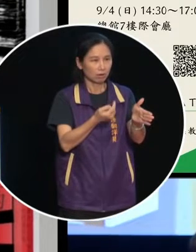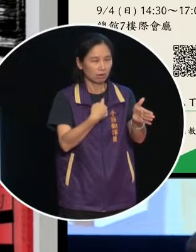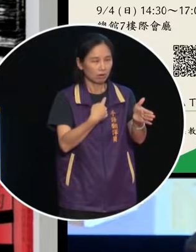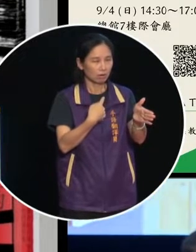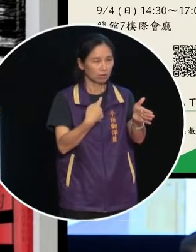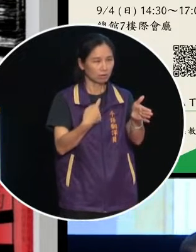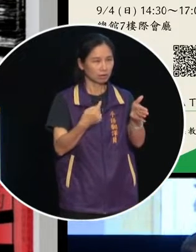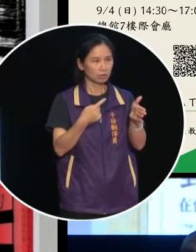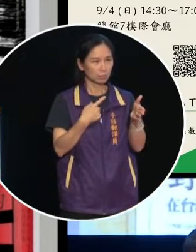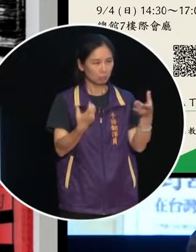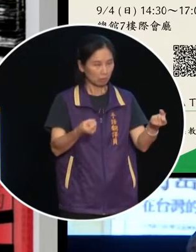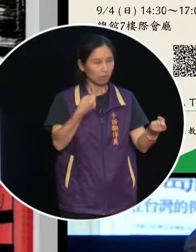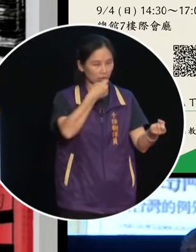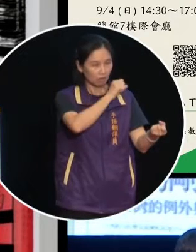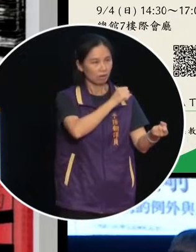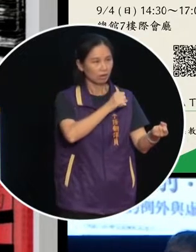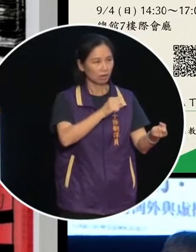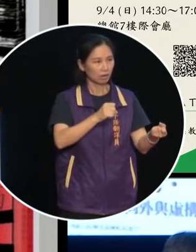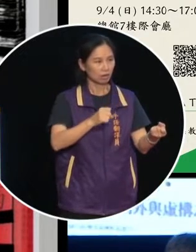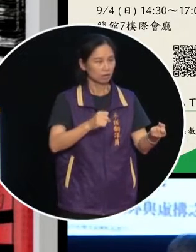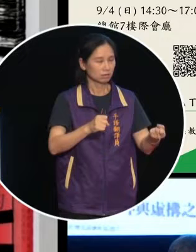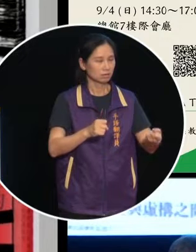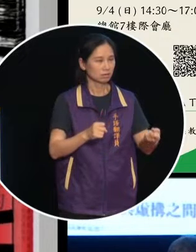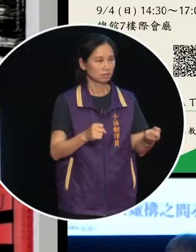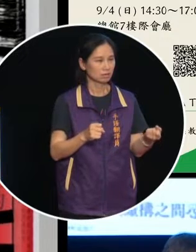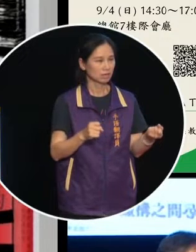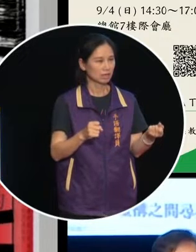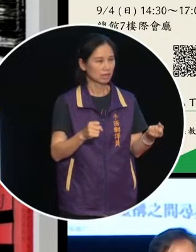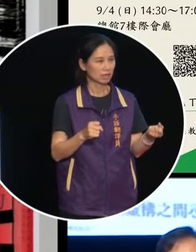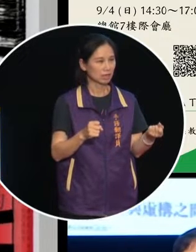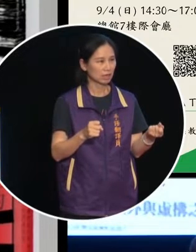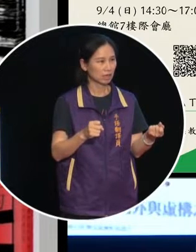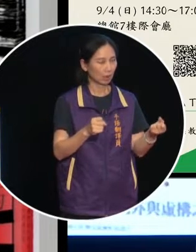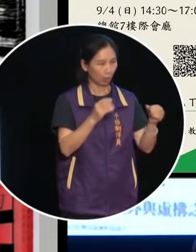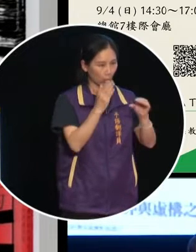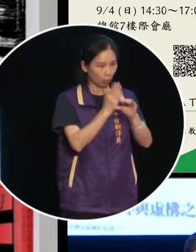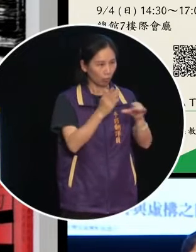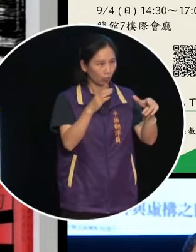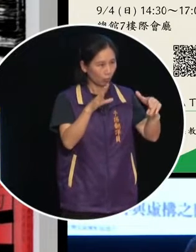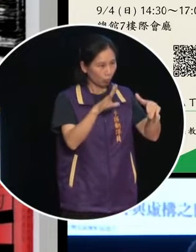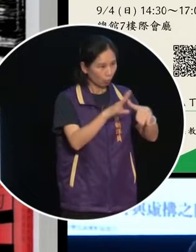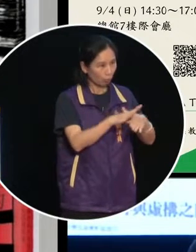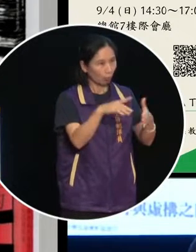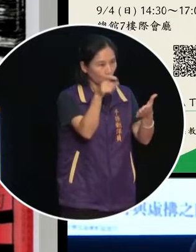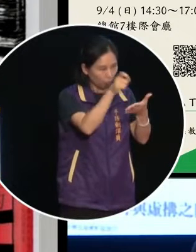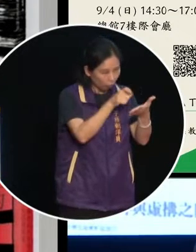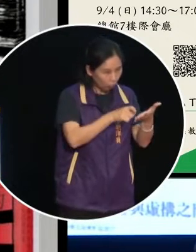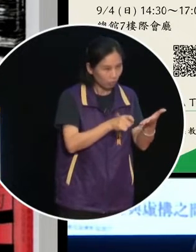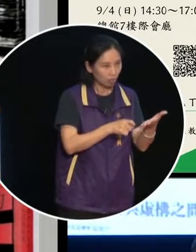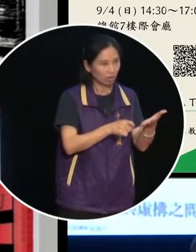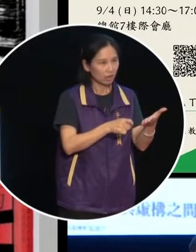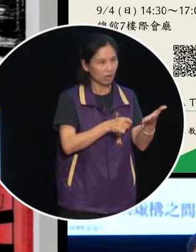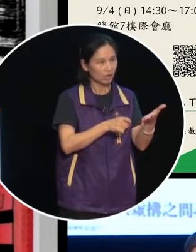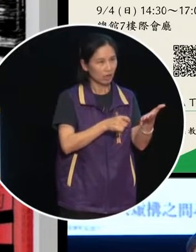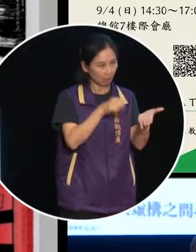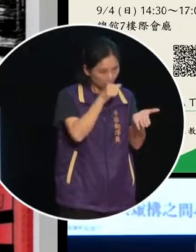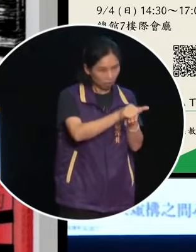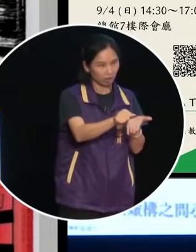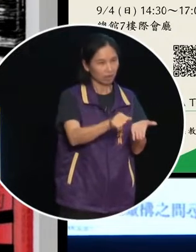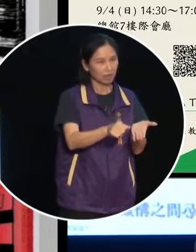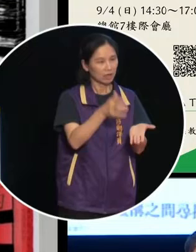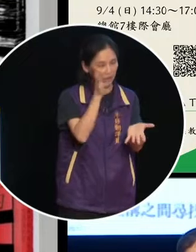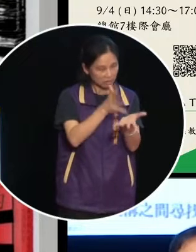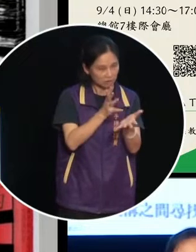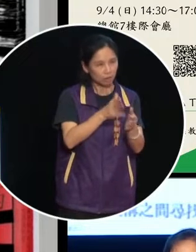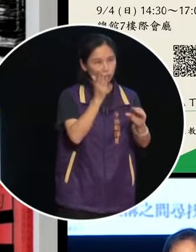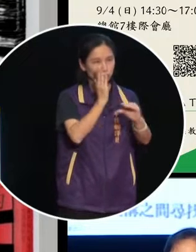在台湾有这样的一个中文。做书、中文著书、中文演